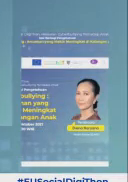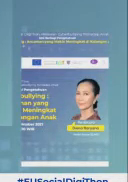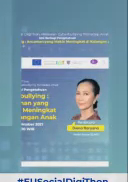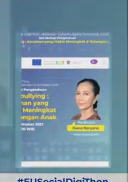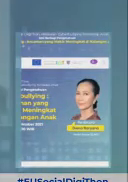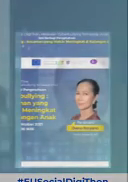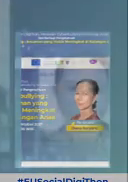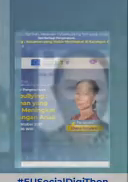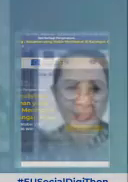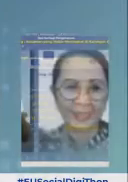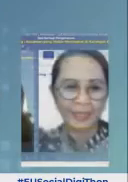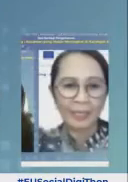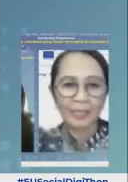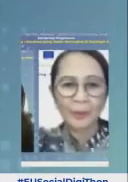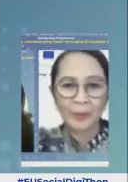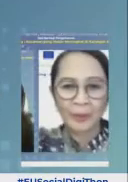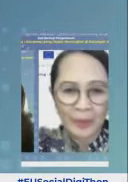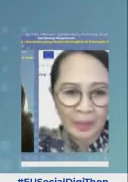Apa kabar?